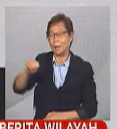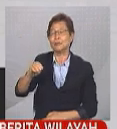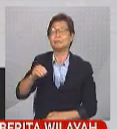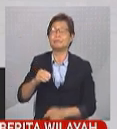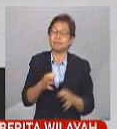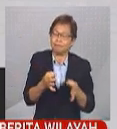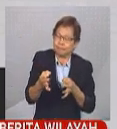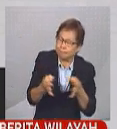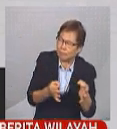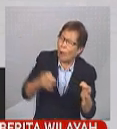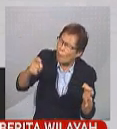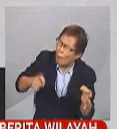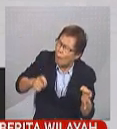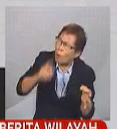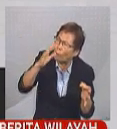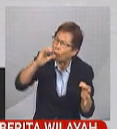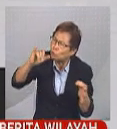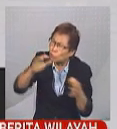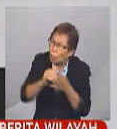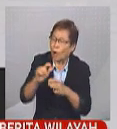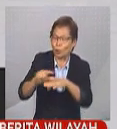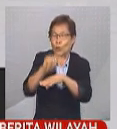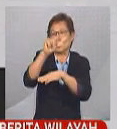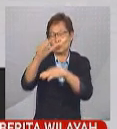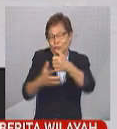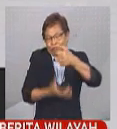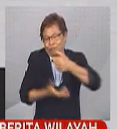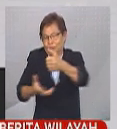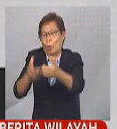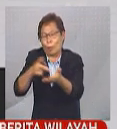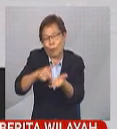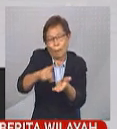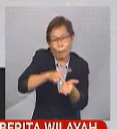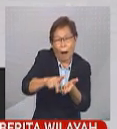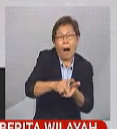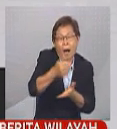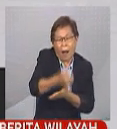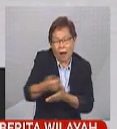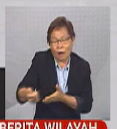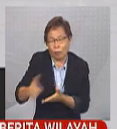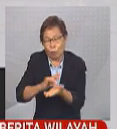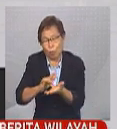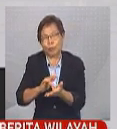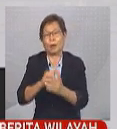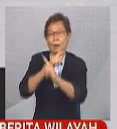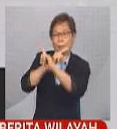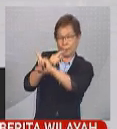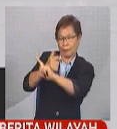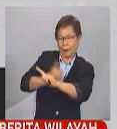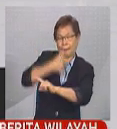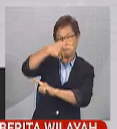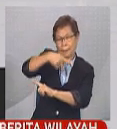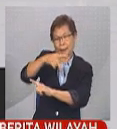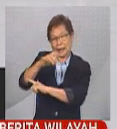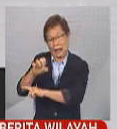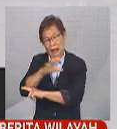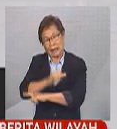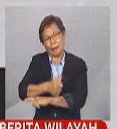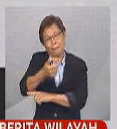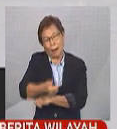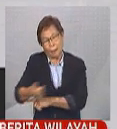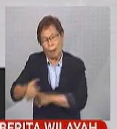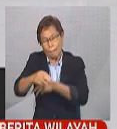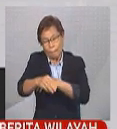kepulauan itu digunakan untuk membiayai pembelian peralatan perempatan peralatan perlindungan diri pipi serta kepulauan